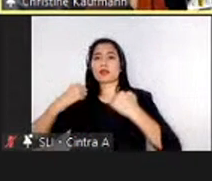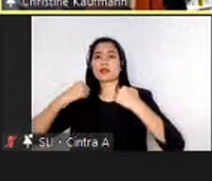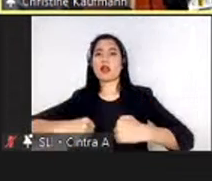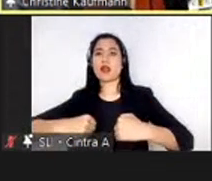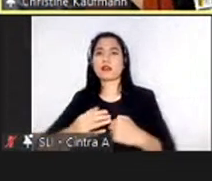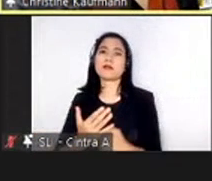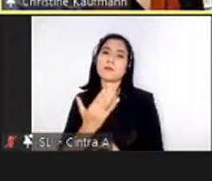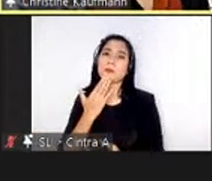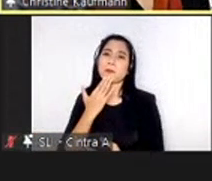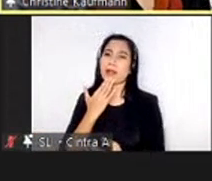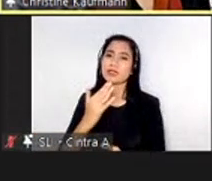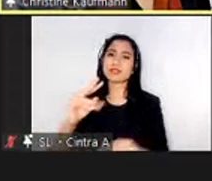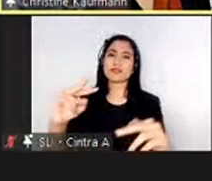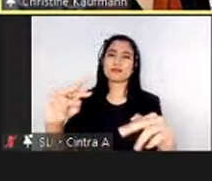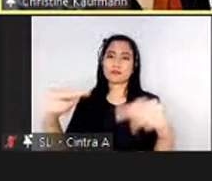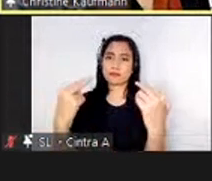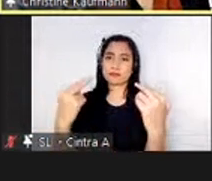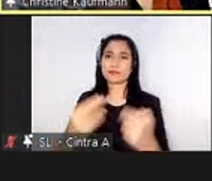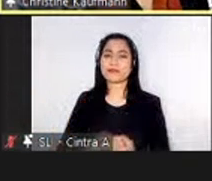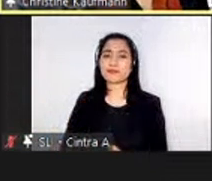atas perhatian anda